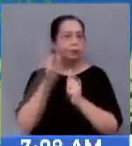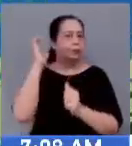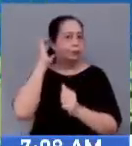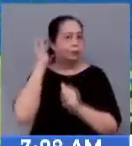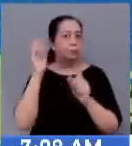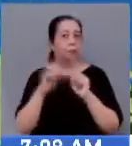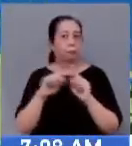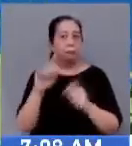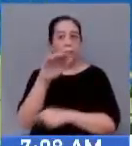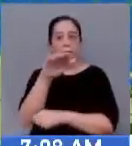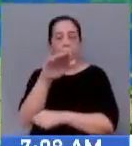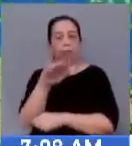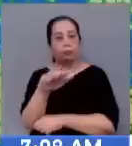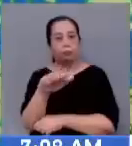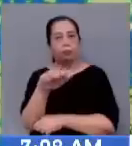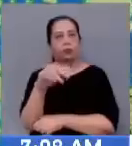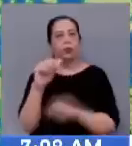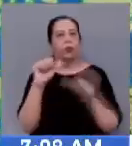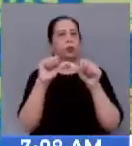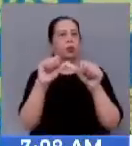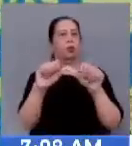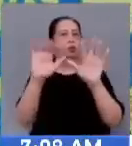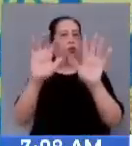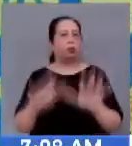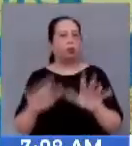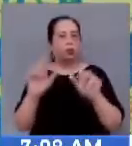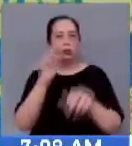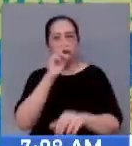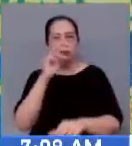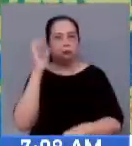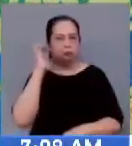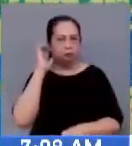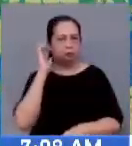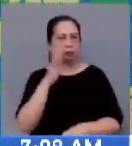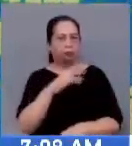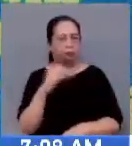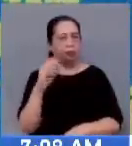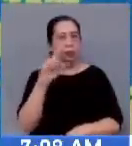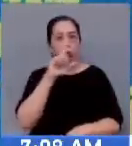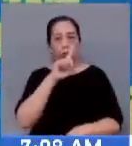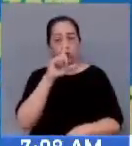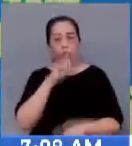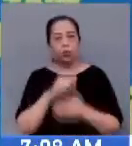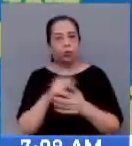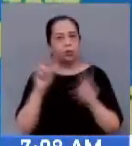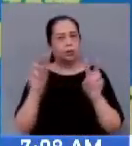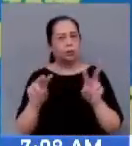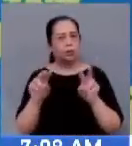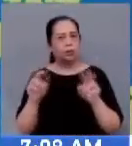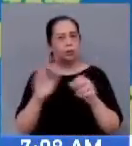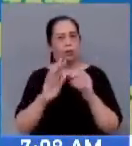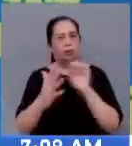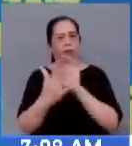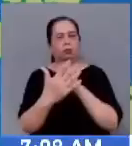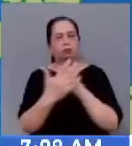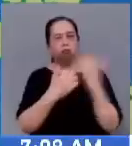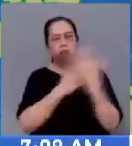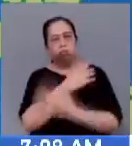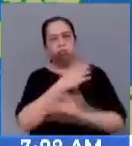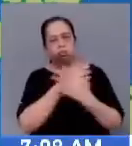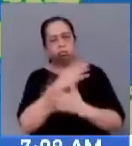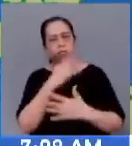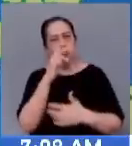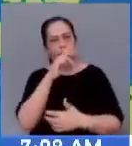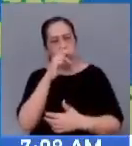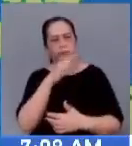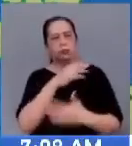hapon, tuloy-tuloy yung mga pag-ulan na yan sa Visayas at Mindanao at sa Luzon. Makikita nyo, natakpan na ang buong Luzon, Visayas at Mindanao ng mga